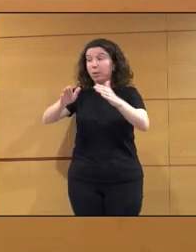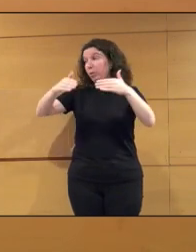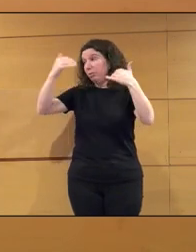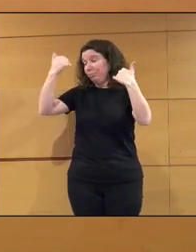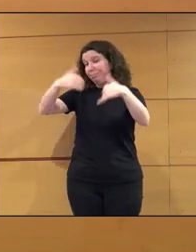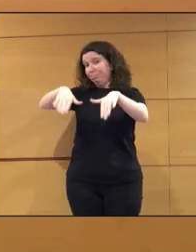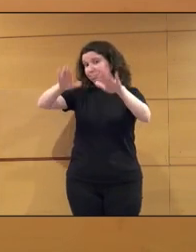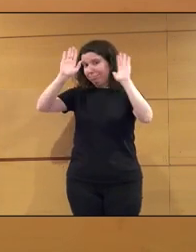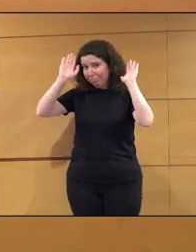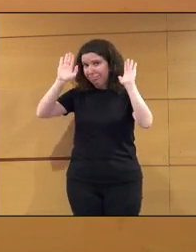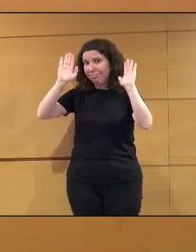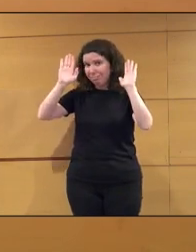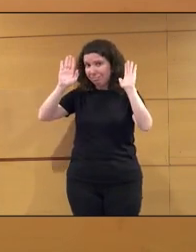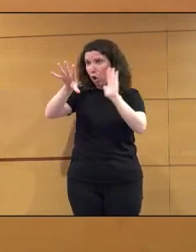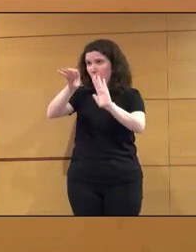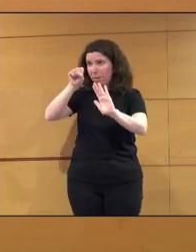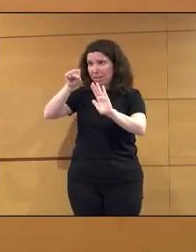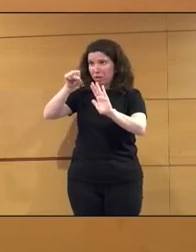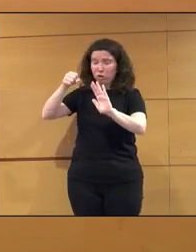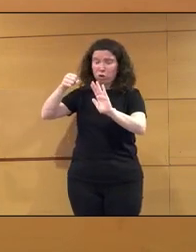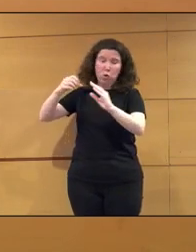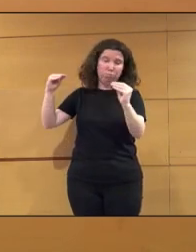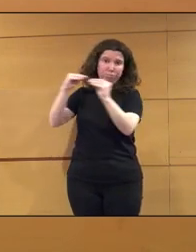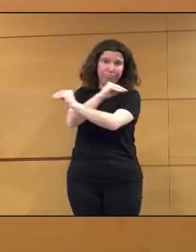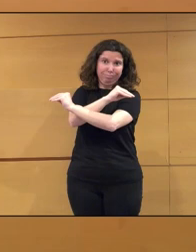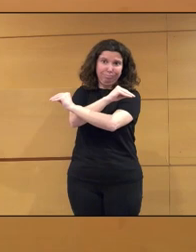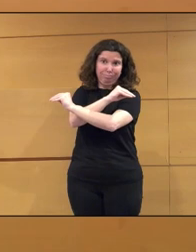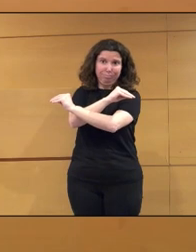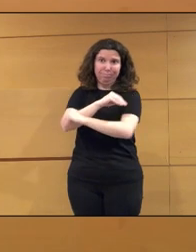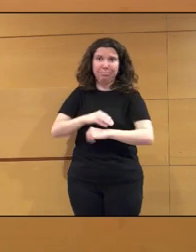molt del que era la comprensió actual d'abans.